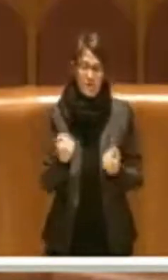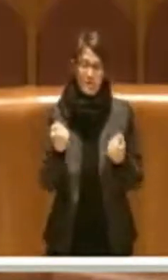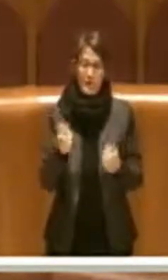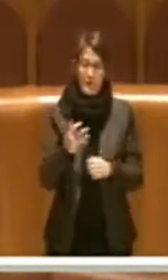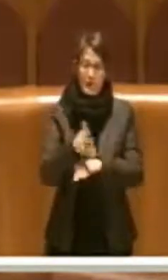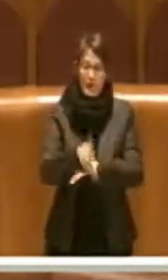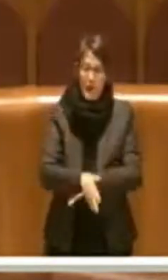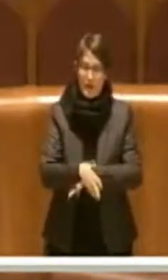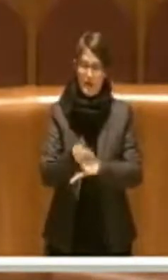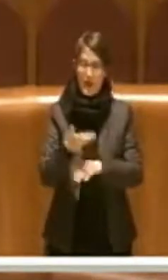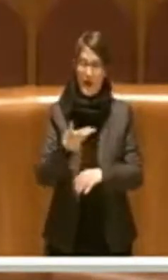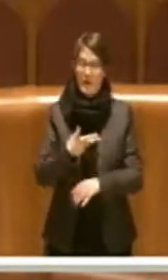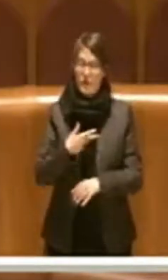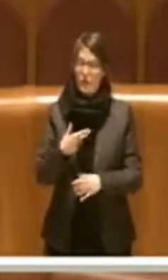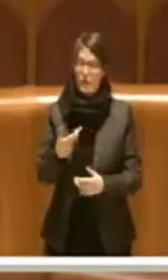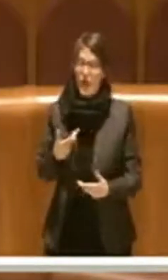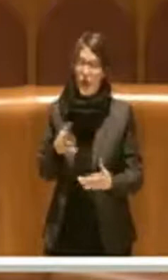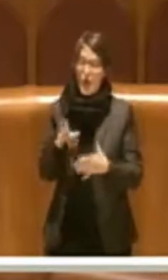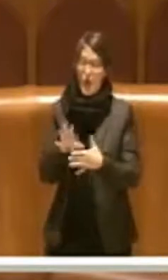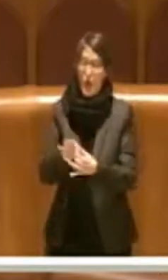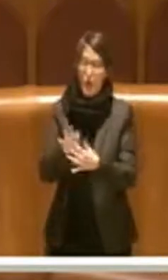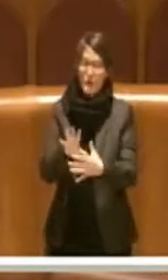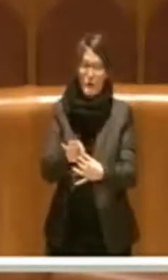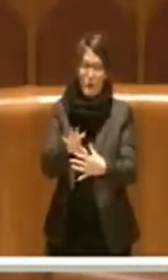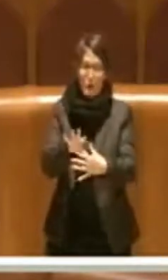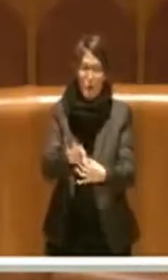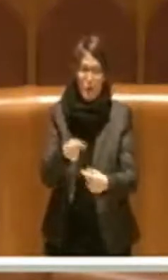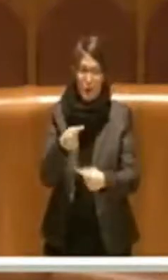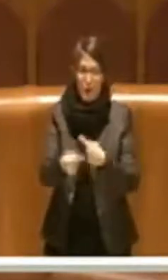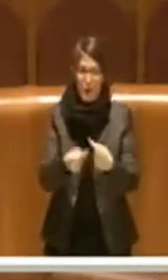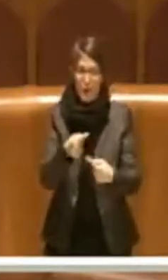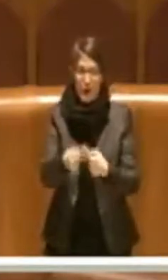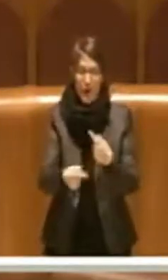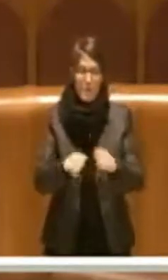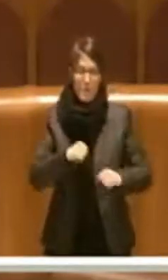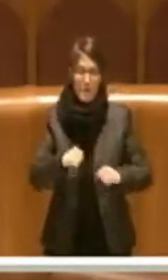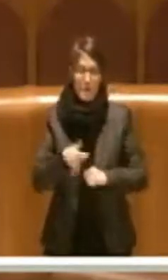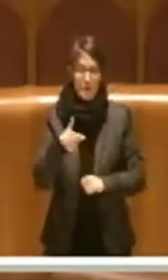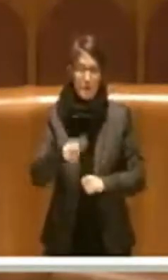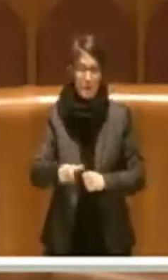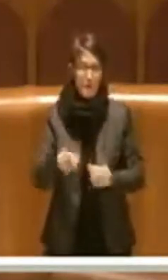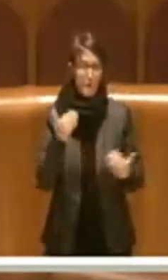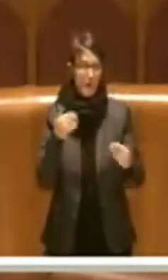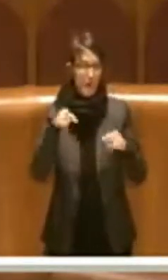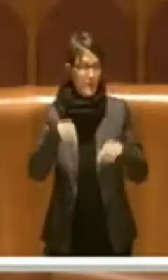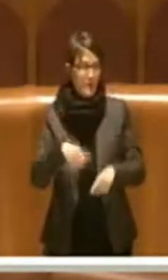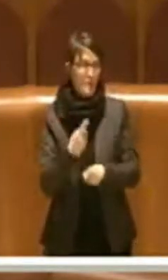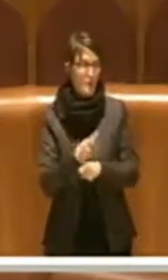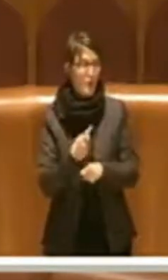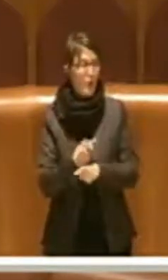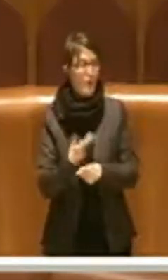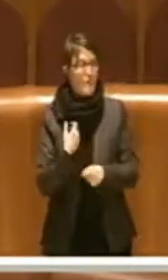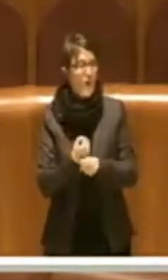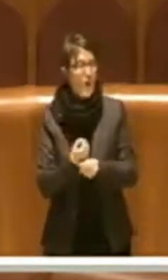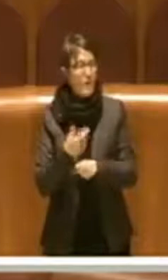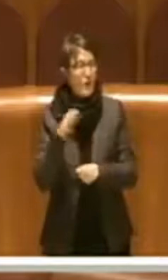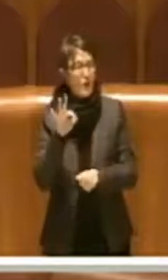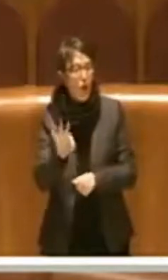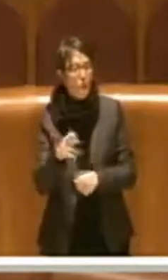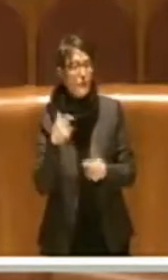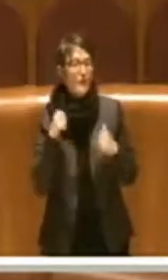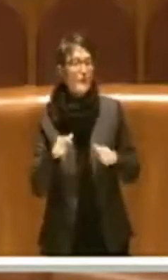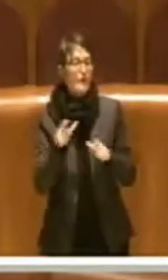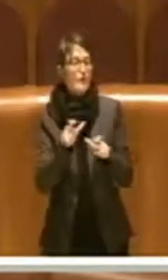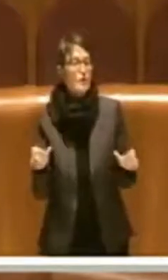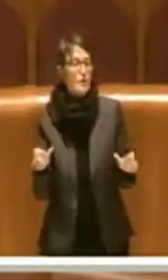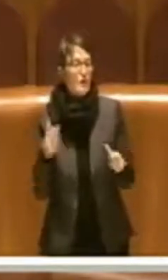continuità amministrativa, perché quando in quest'Aula si lavora per il benessere dei cittadini, si lavora per